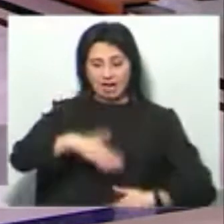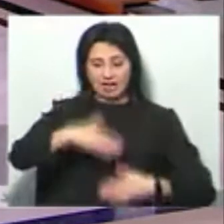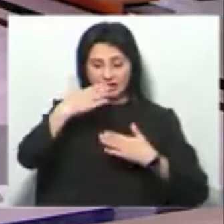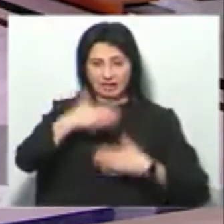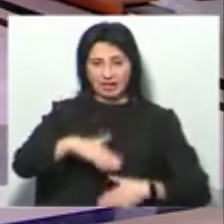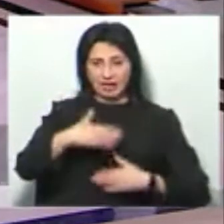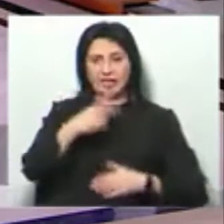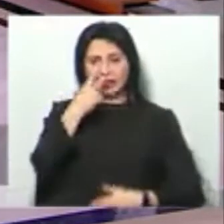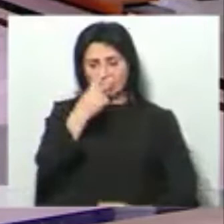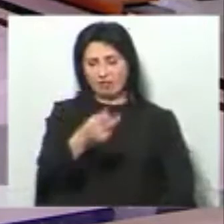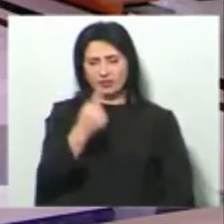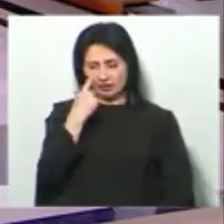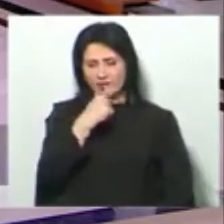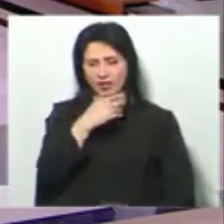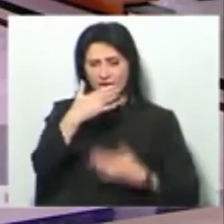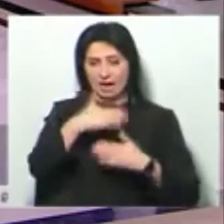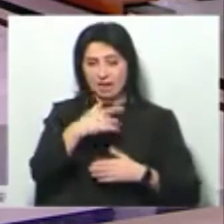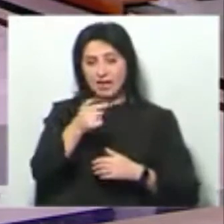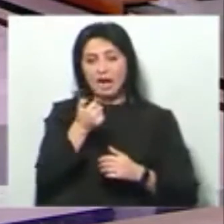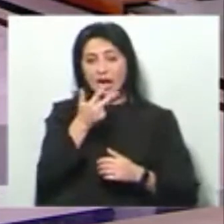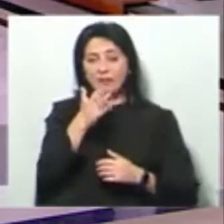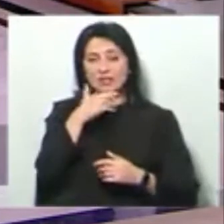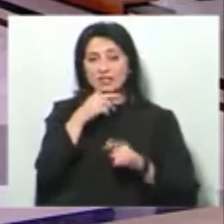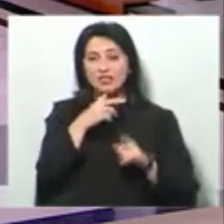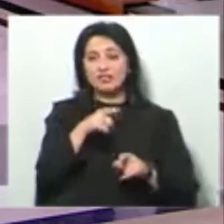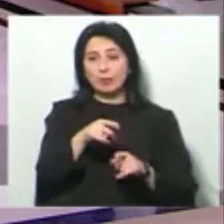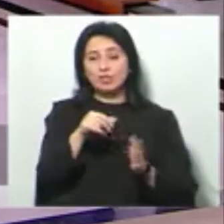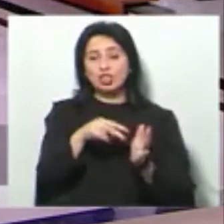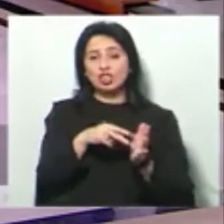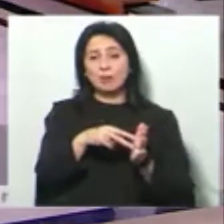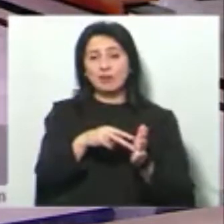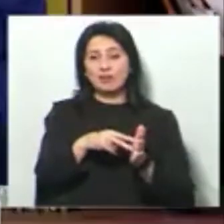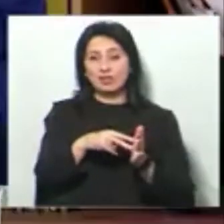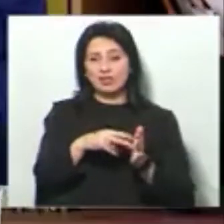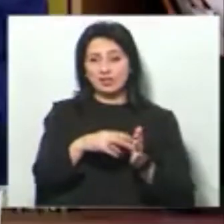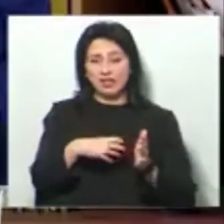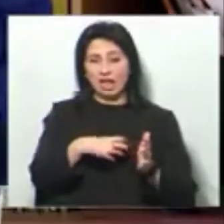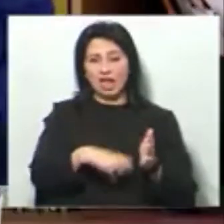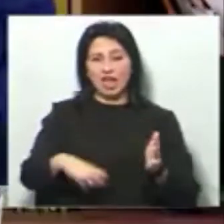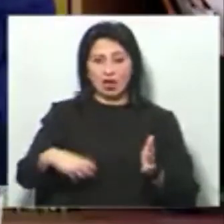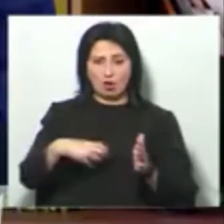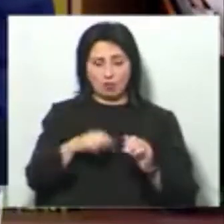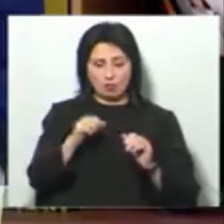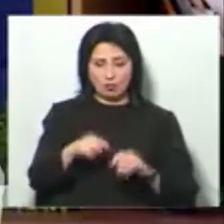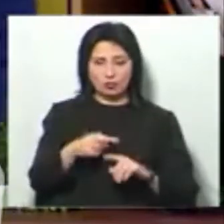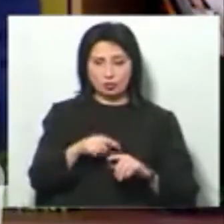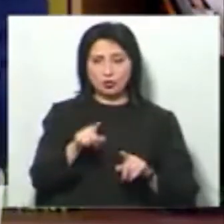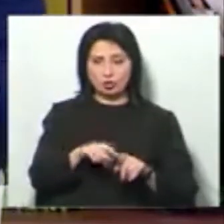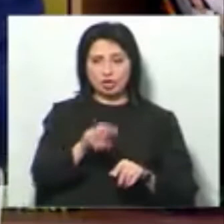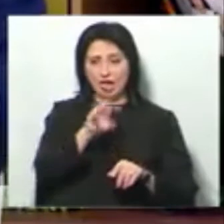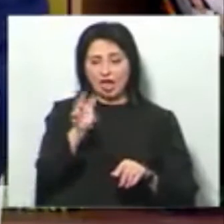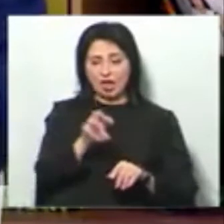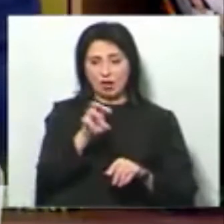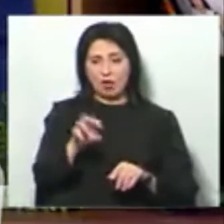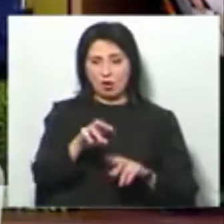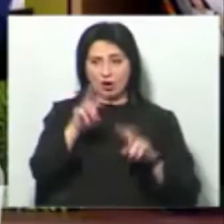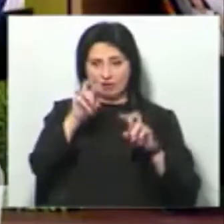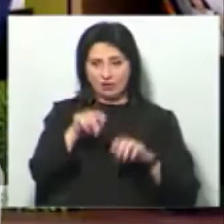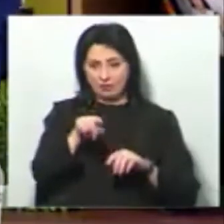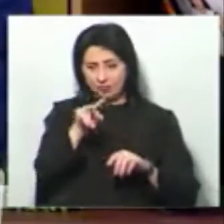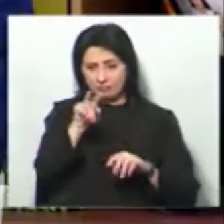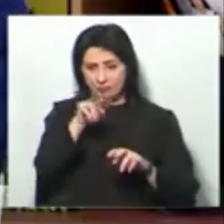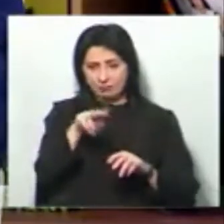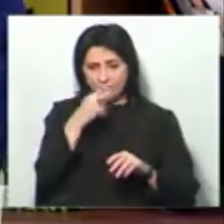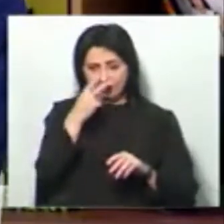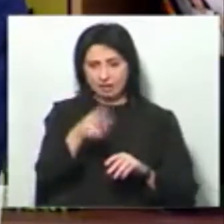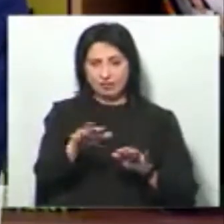რენტგენზე დავინახოთ, რა თქმა უნდა, და ძალიან კარგად შეიძლება ამის შეფასება ეხოკარდიოგრაფიით, როდესაც თვითონ ეხოკარდიოგრაფიურად პლევრის სულ შეფასებ და